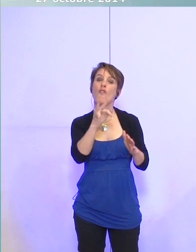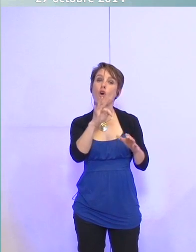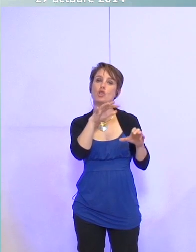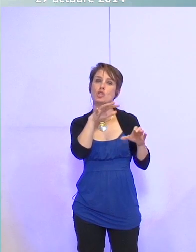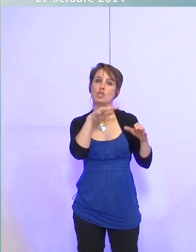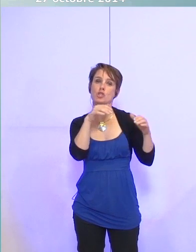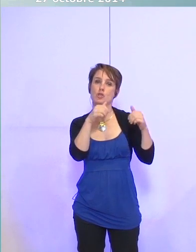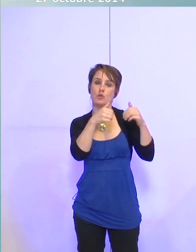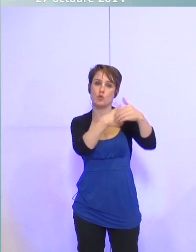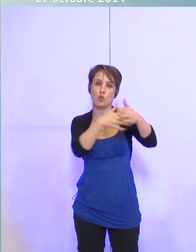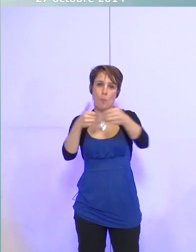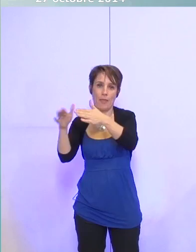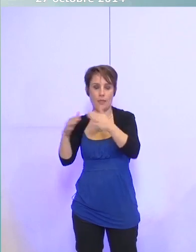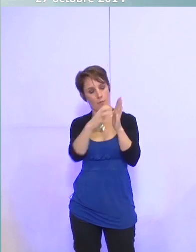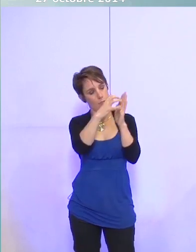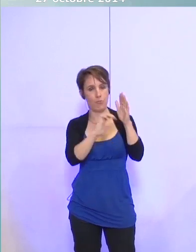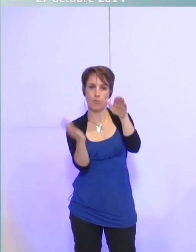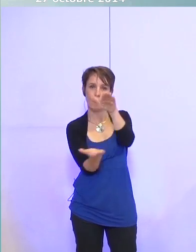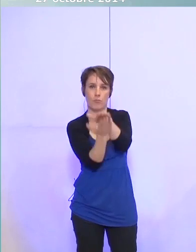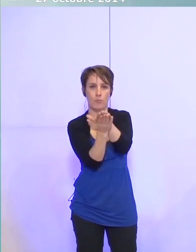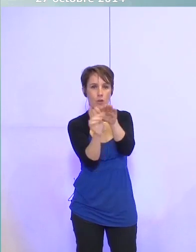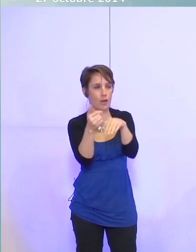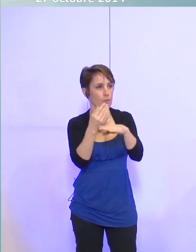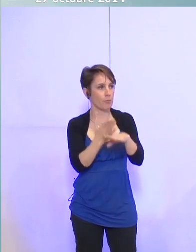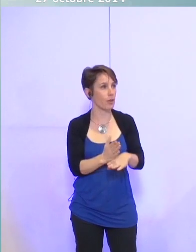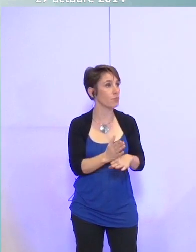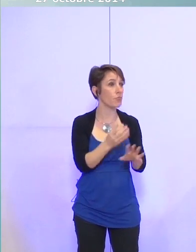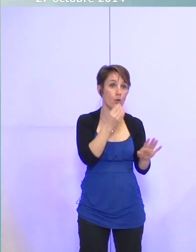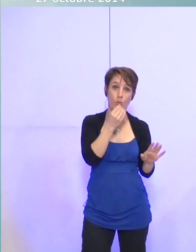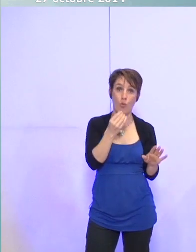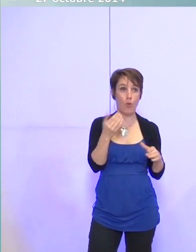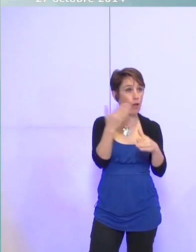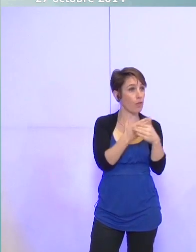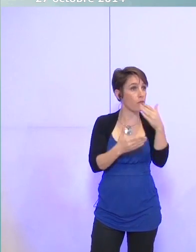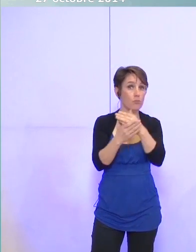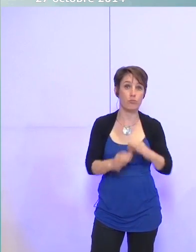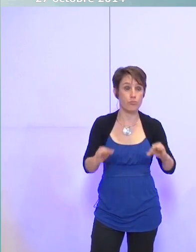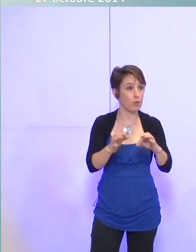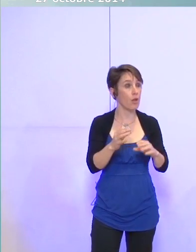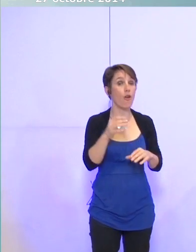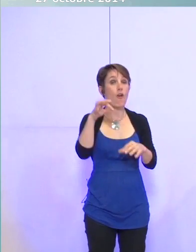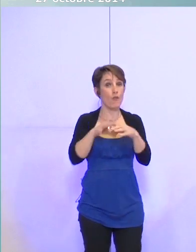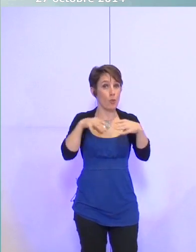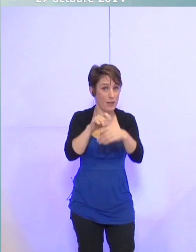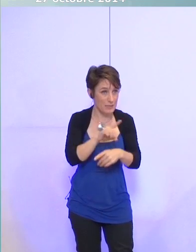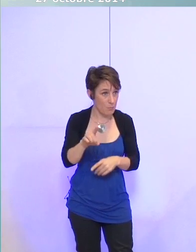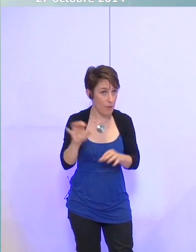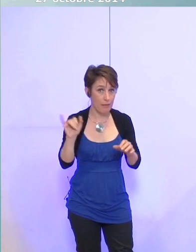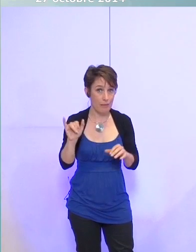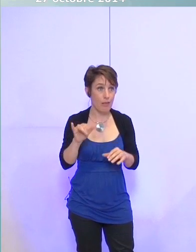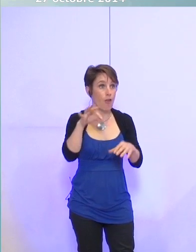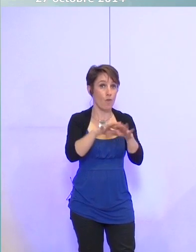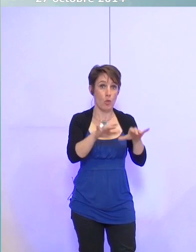Très bien, pas de prise de parole, c'est régularisation foncière. Je la mets aux voix. Qui ne prend pas part au vote ? Qui